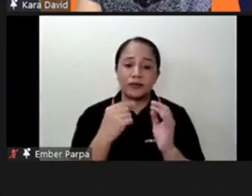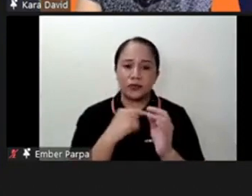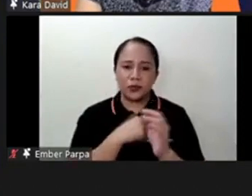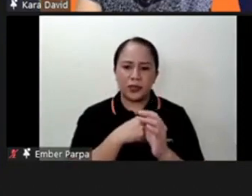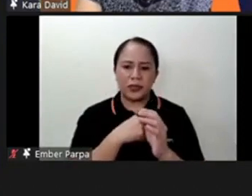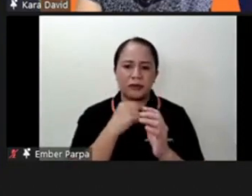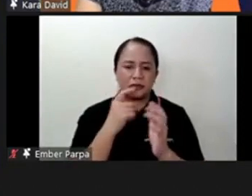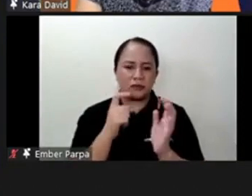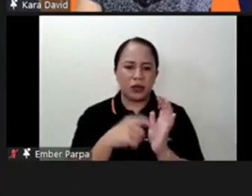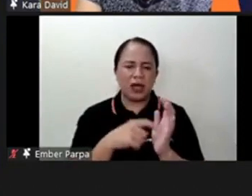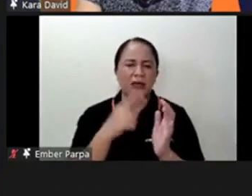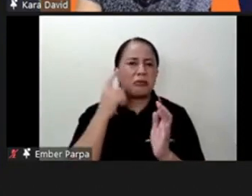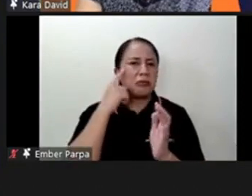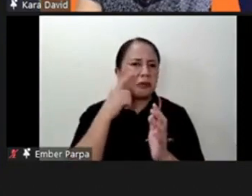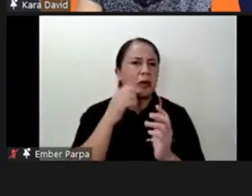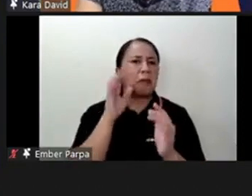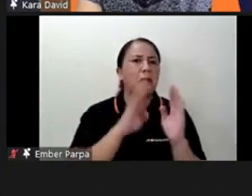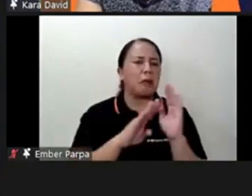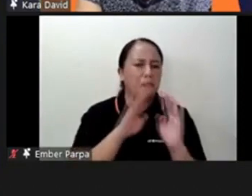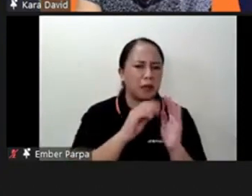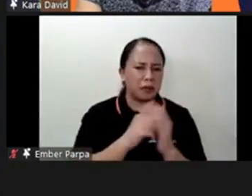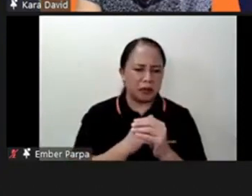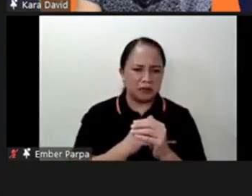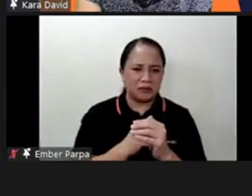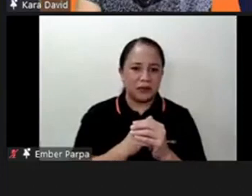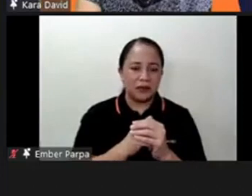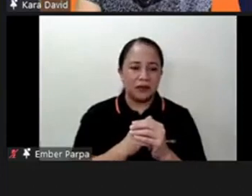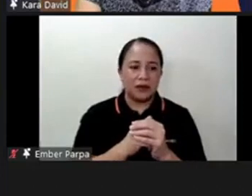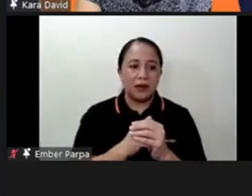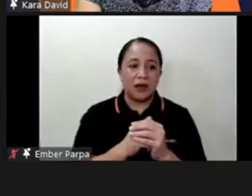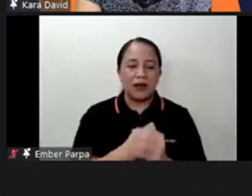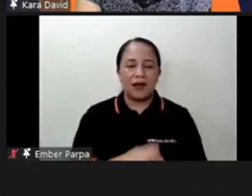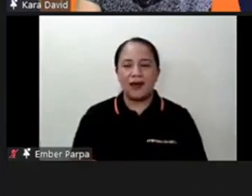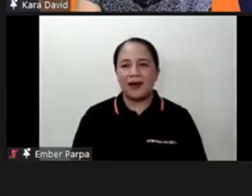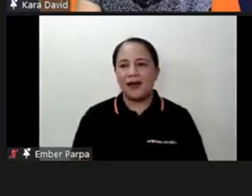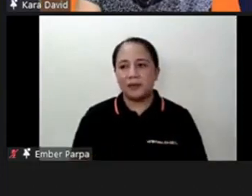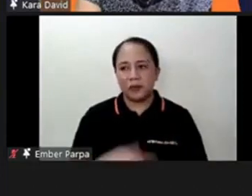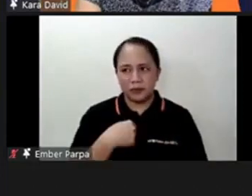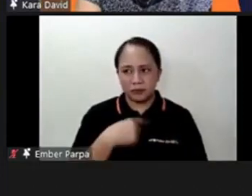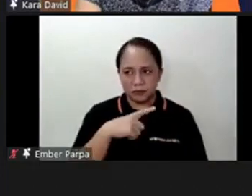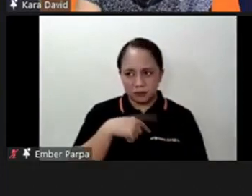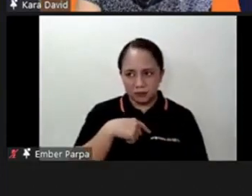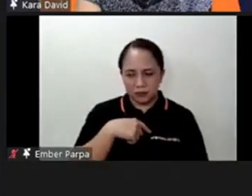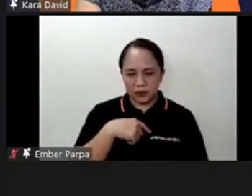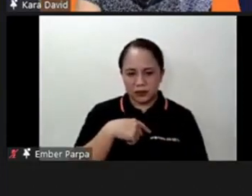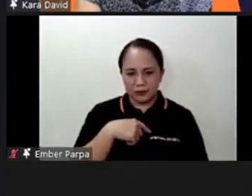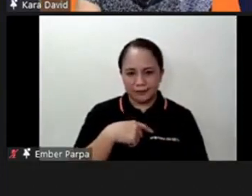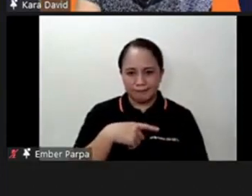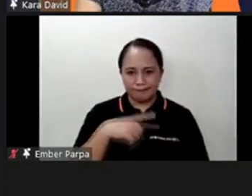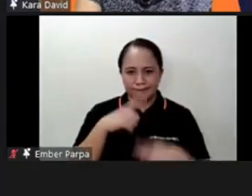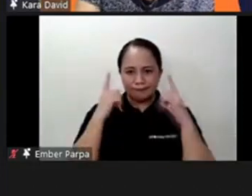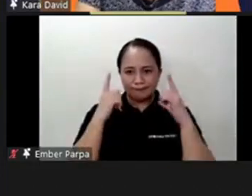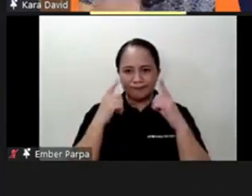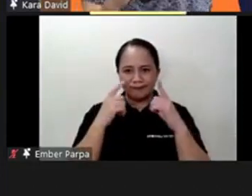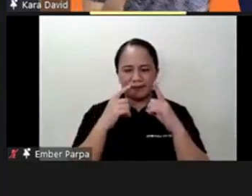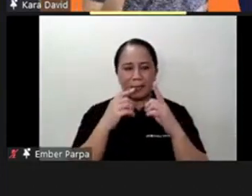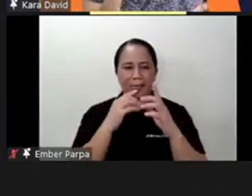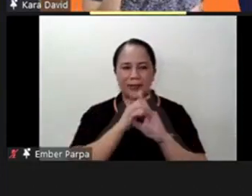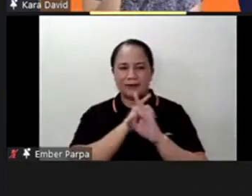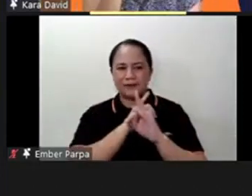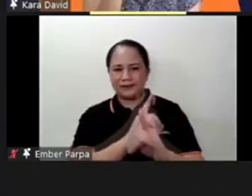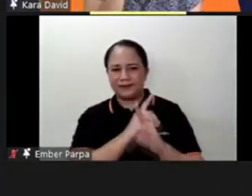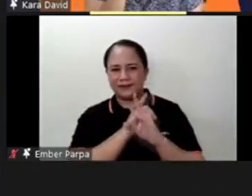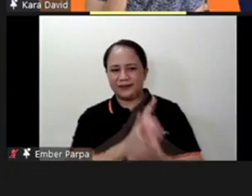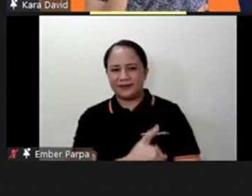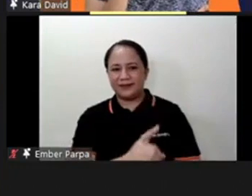may problema ka, baka naman talagang that will put a person medyo maging mas defensive. So minsan